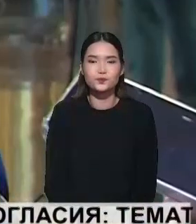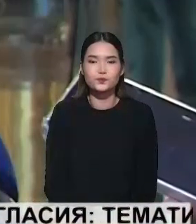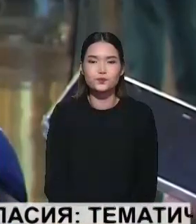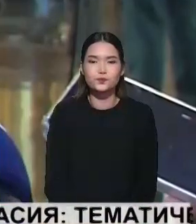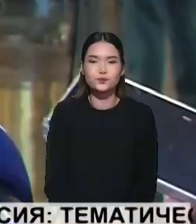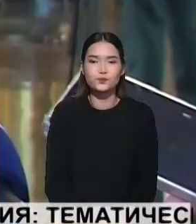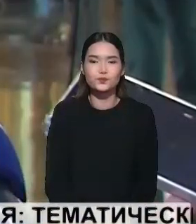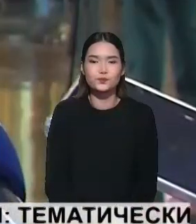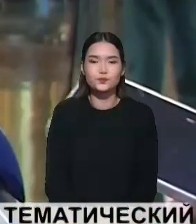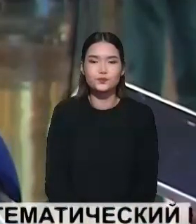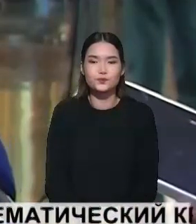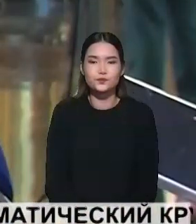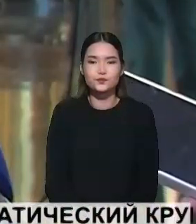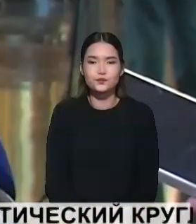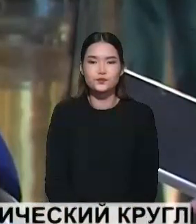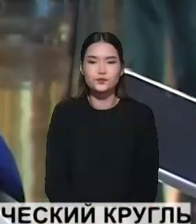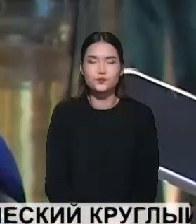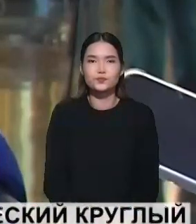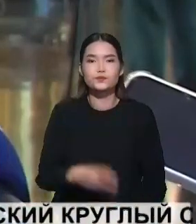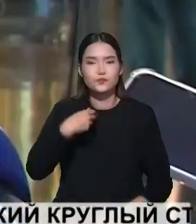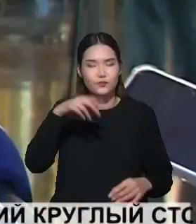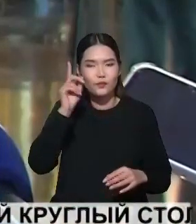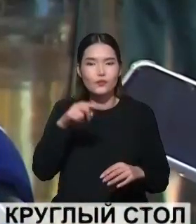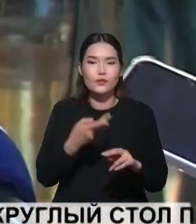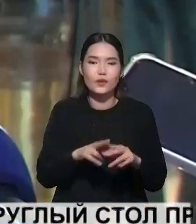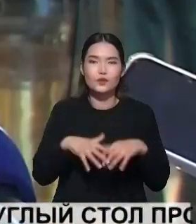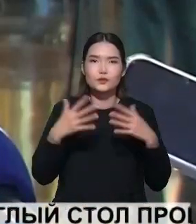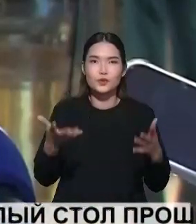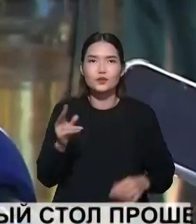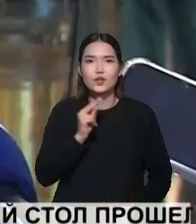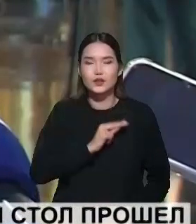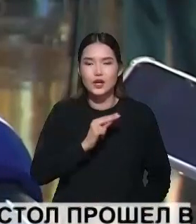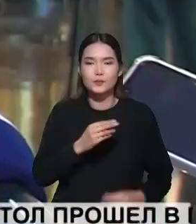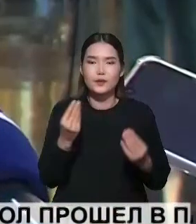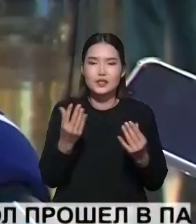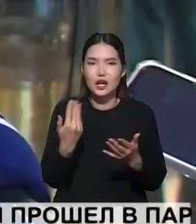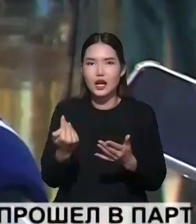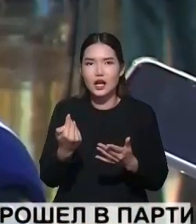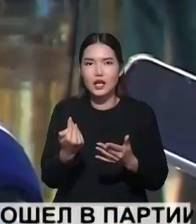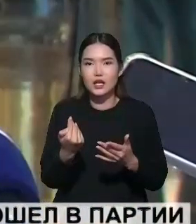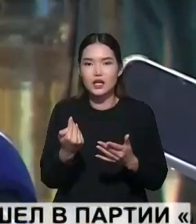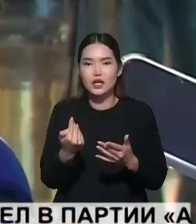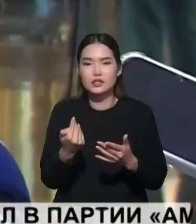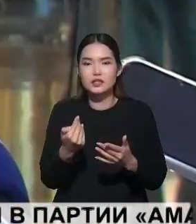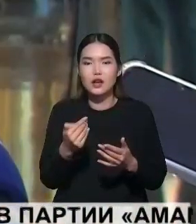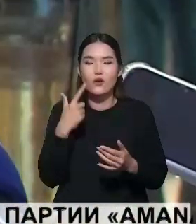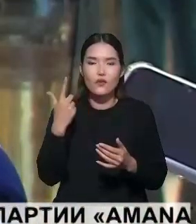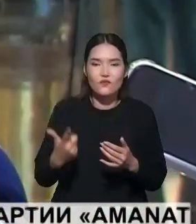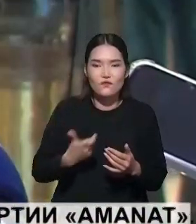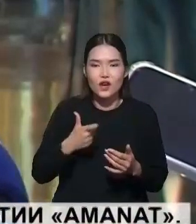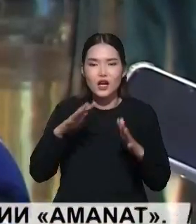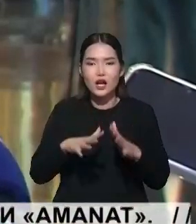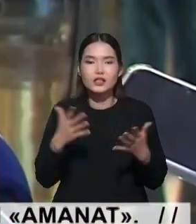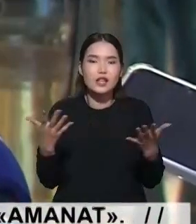Здесь мы хотели бы обсудить и обсуждались вопросы, касаемые новых видов вооружений военной техники, какие